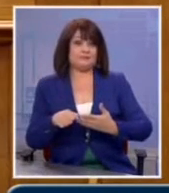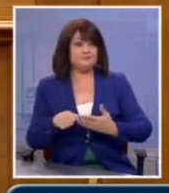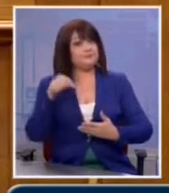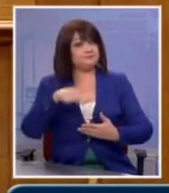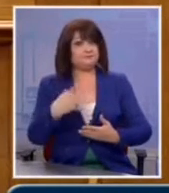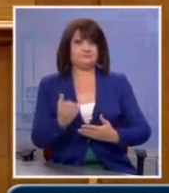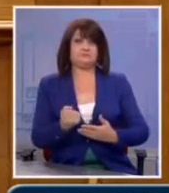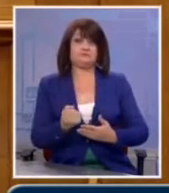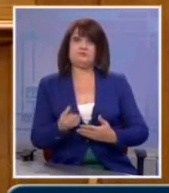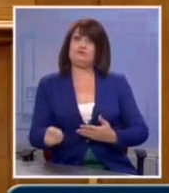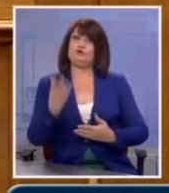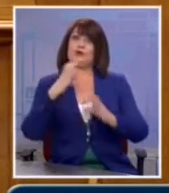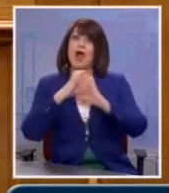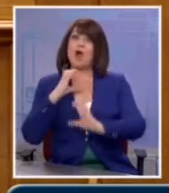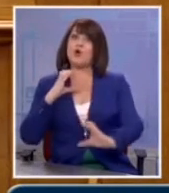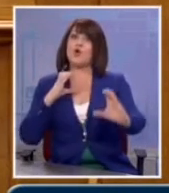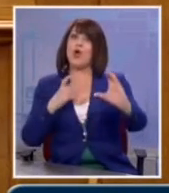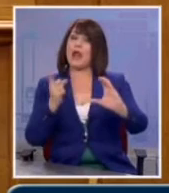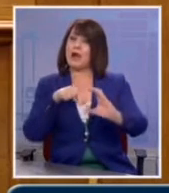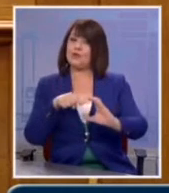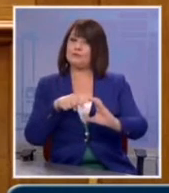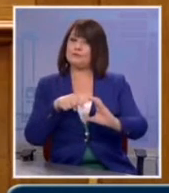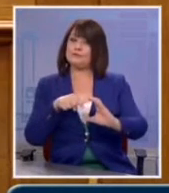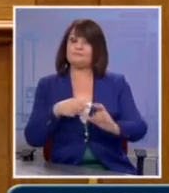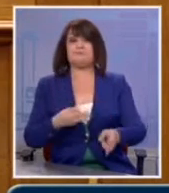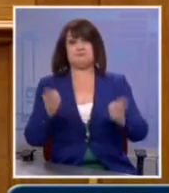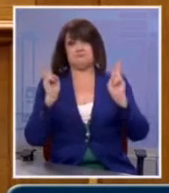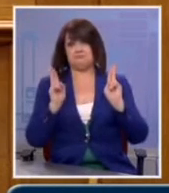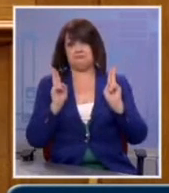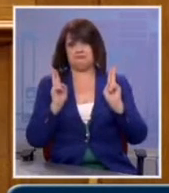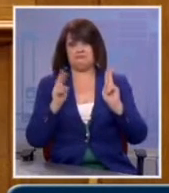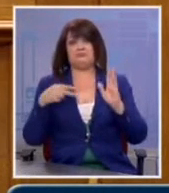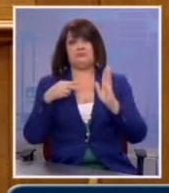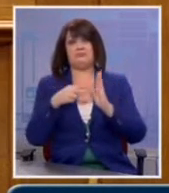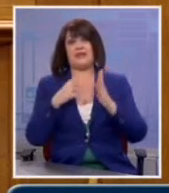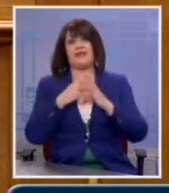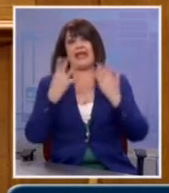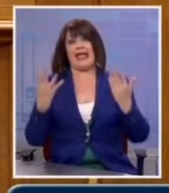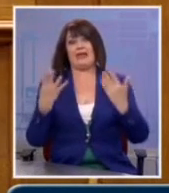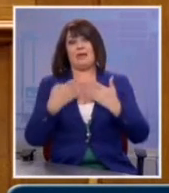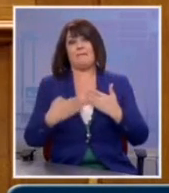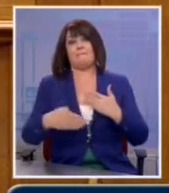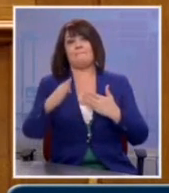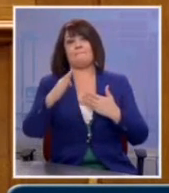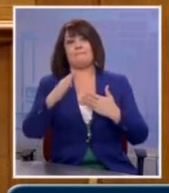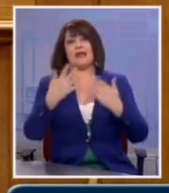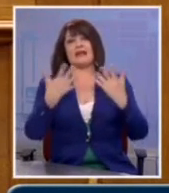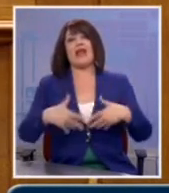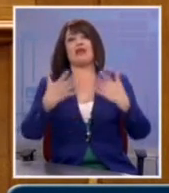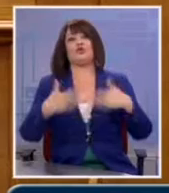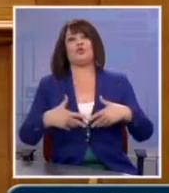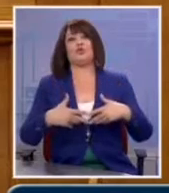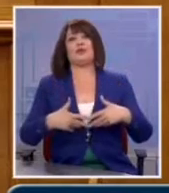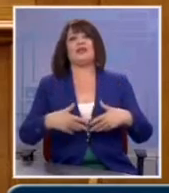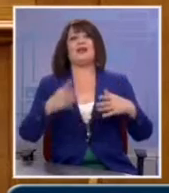τώρα και ένα νέο αγωγό, ευελπιστούμε από το 2019 να αρχίσει η λειτουργία του, με